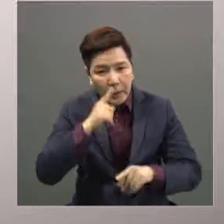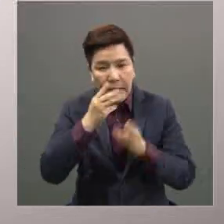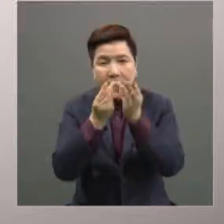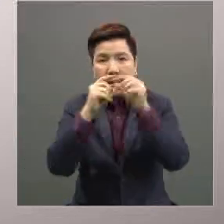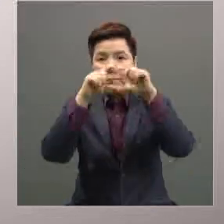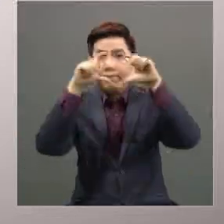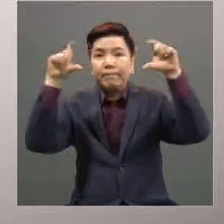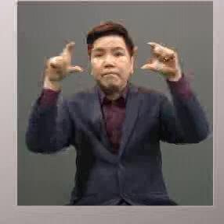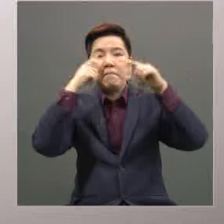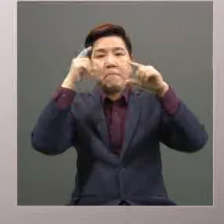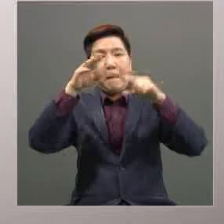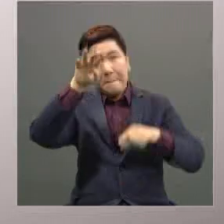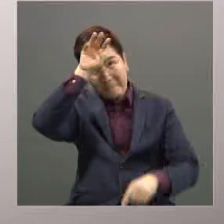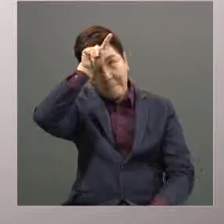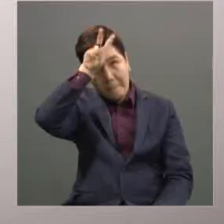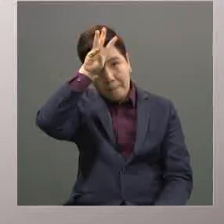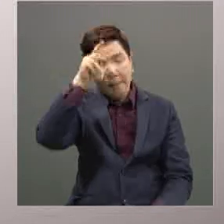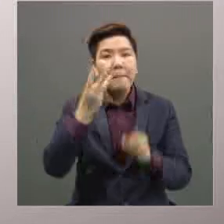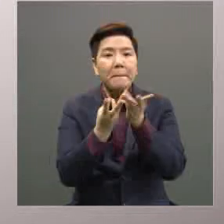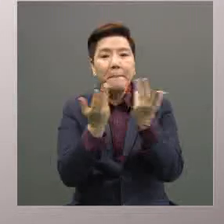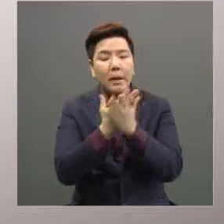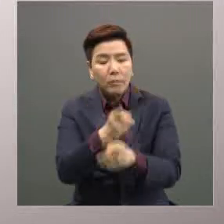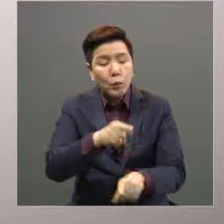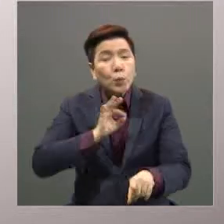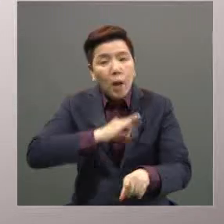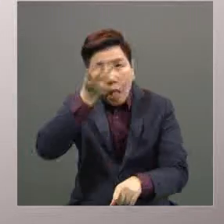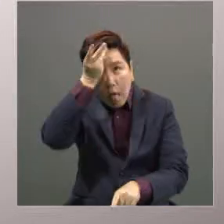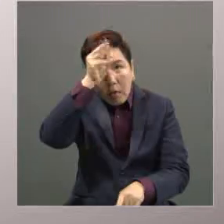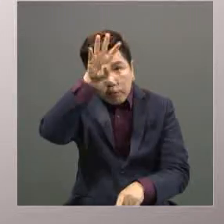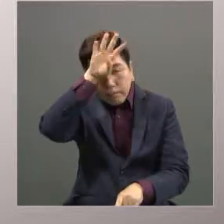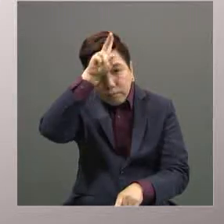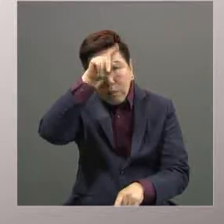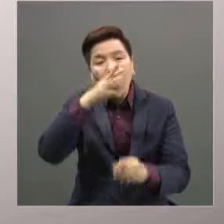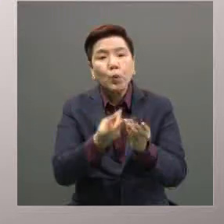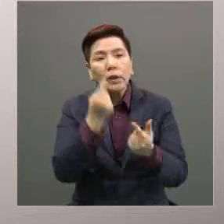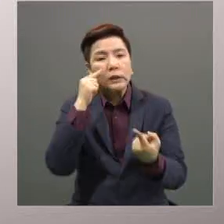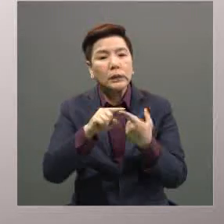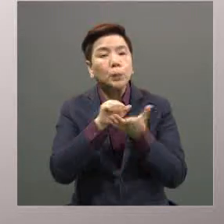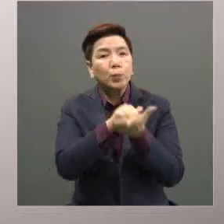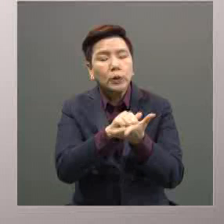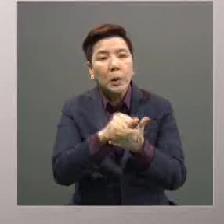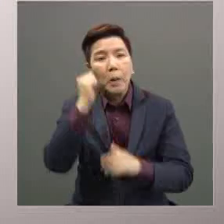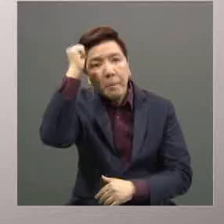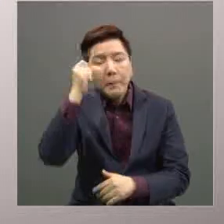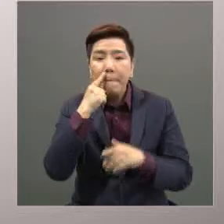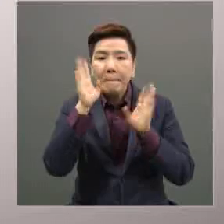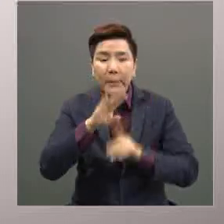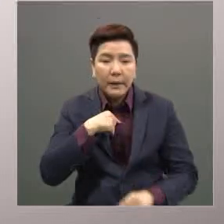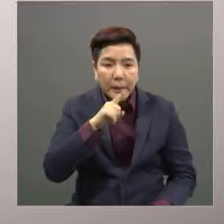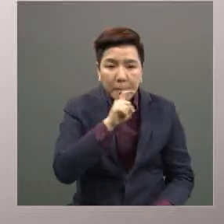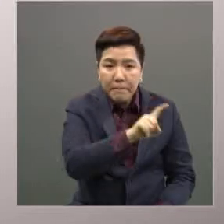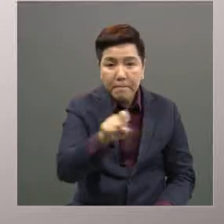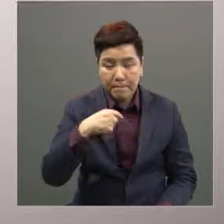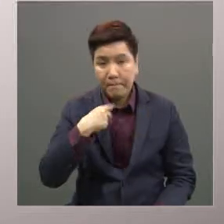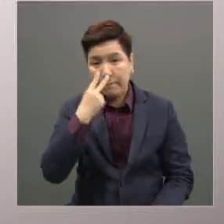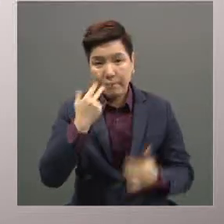ชาวบ้านพี่น้องประชาชนที่ใช้รถเมล์เขารู้สึกอย่างไรกับเลขที่มีการปรับเปลี่ยนไปรวมไปถึงบริการของรถเมล์ด้วยนะครับเดี๋ยวเราไปดูรายละเอียดเรื่องนี้กันน